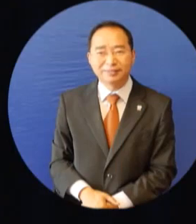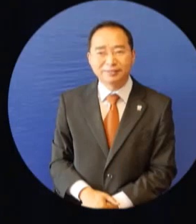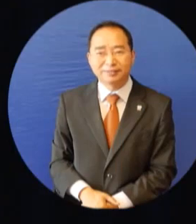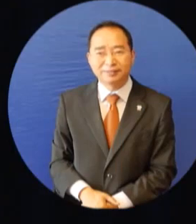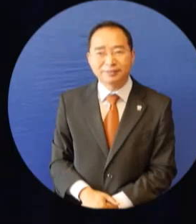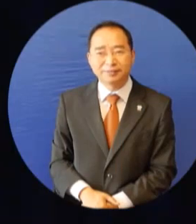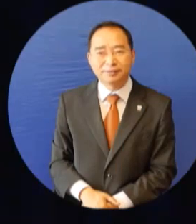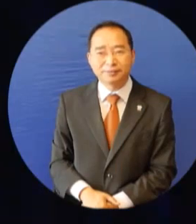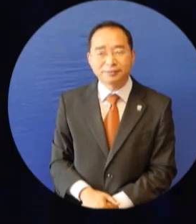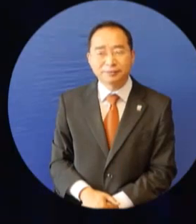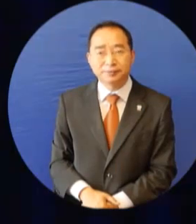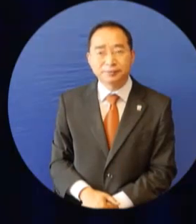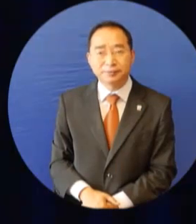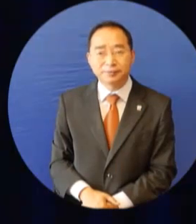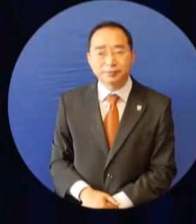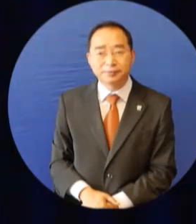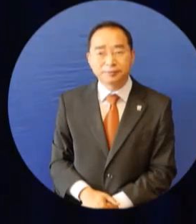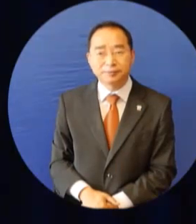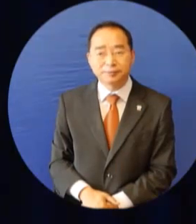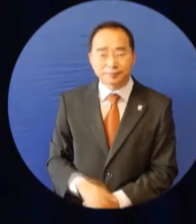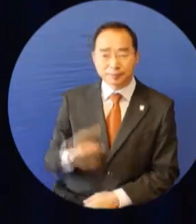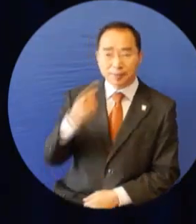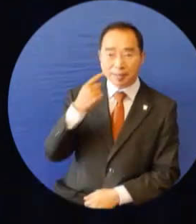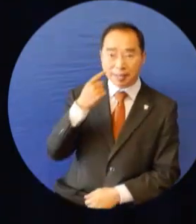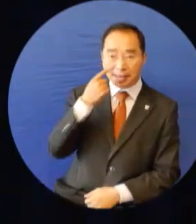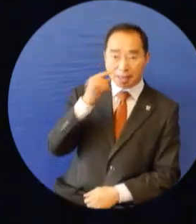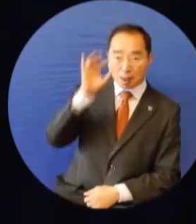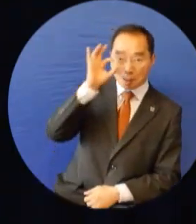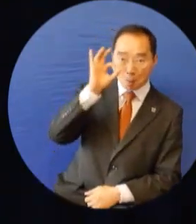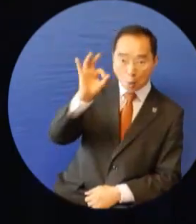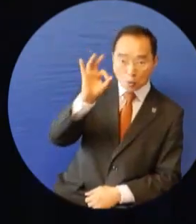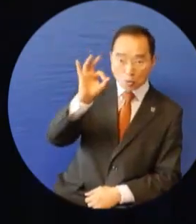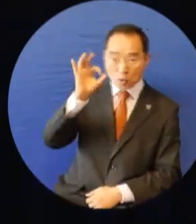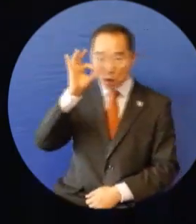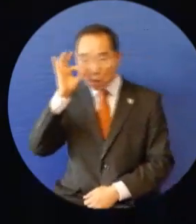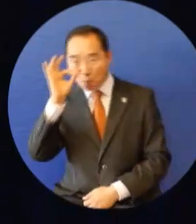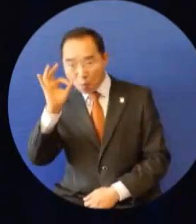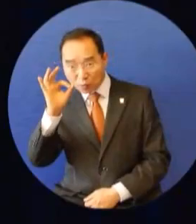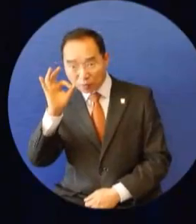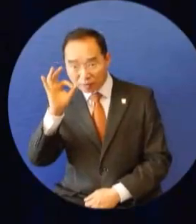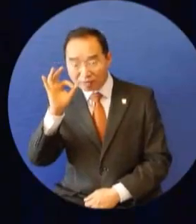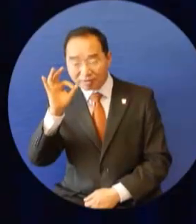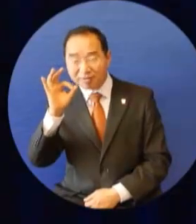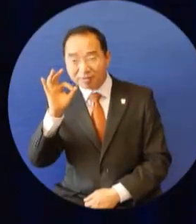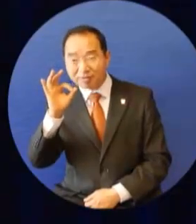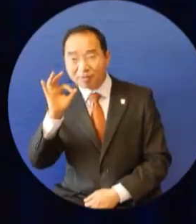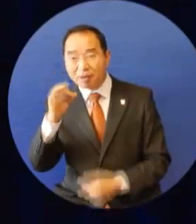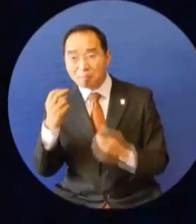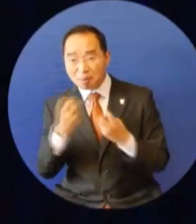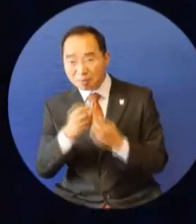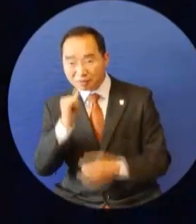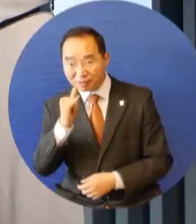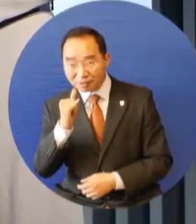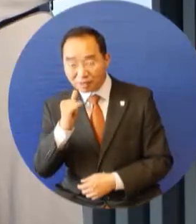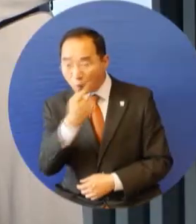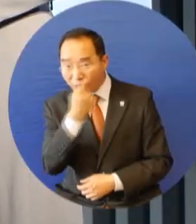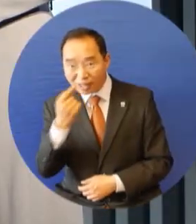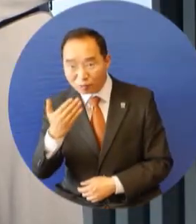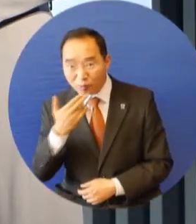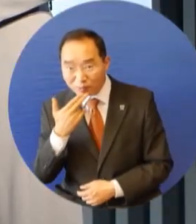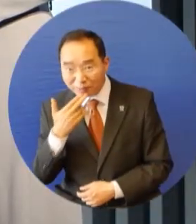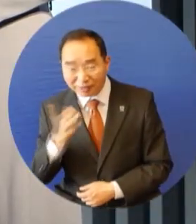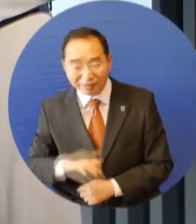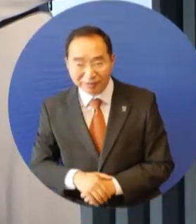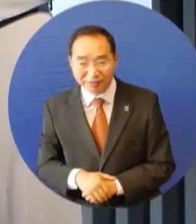그 자기 이 눈에 이 눈으로 바라보는 잣대가 또 있잖아요. 네. 확인할 수 없지만 그런데